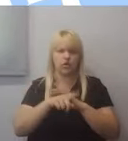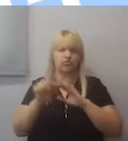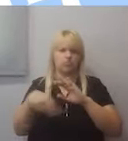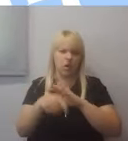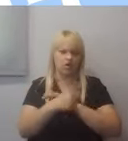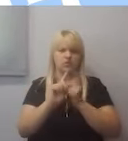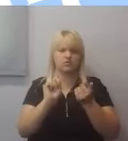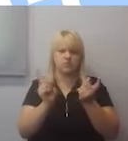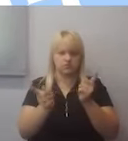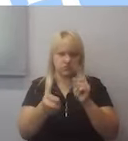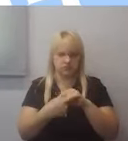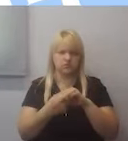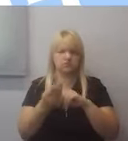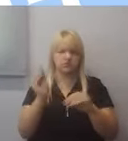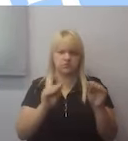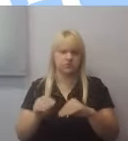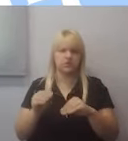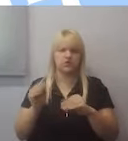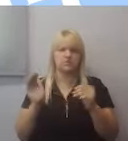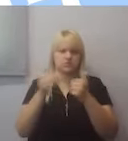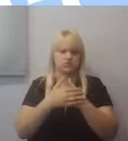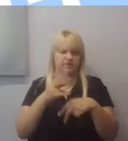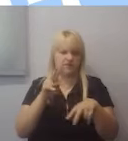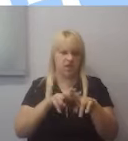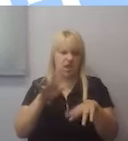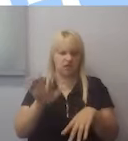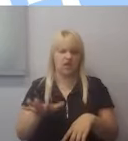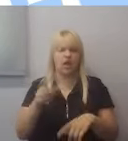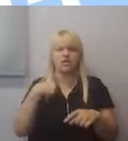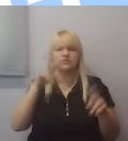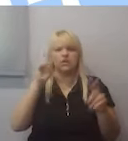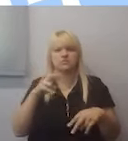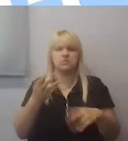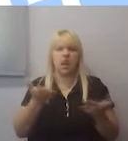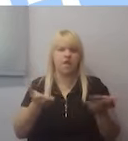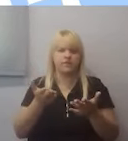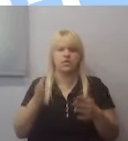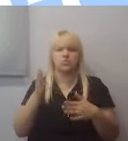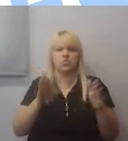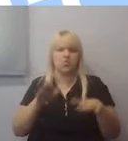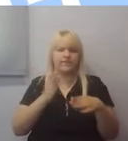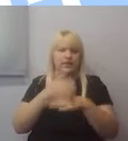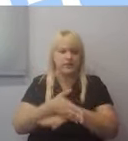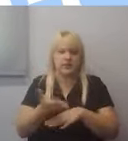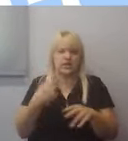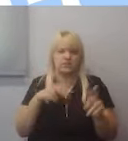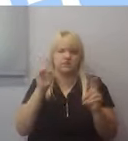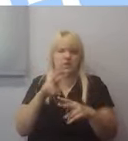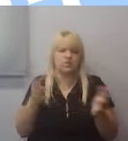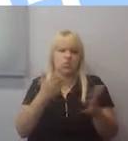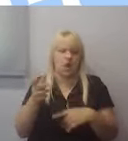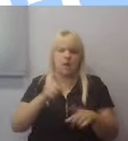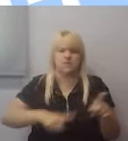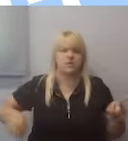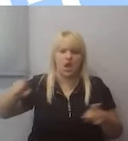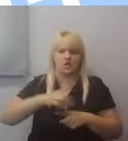par patvēruma vietu ja nezinu tur pļaniek purv ciems vai jebkura cita teiksim mūsu apkaime ja kurā